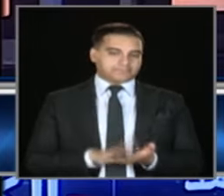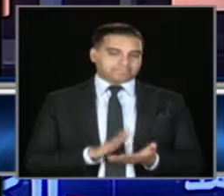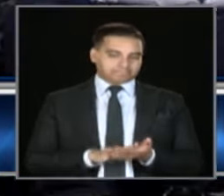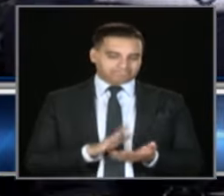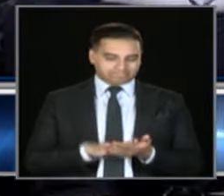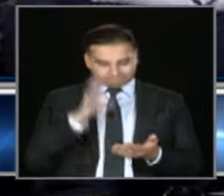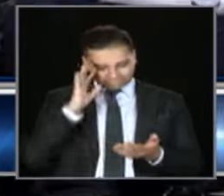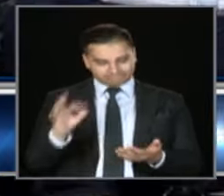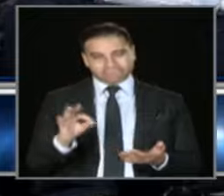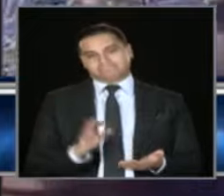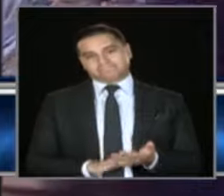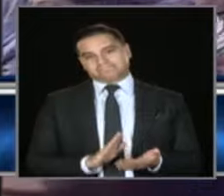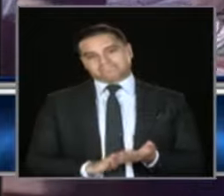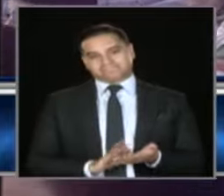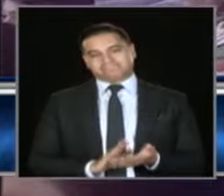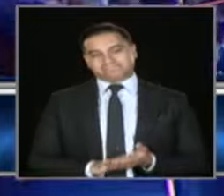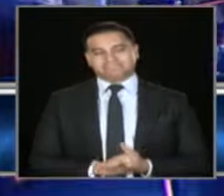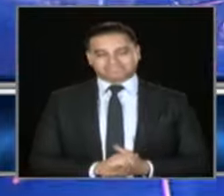عليك.